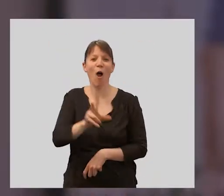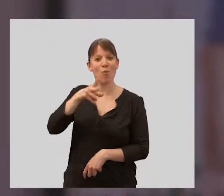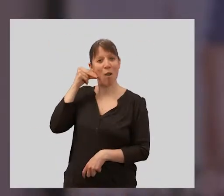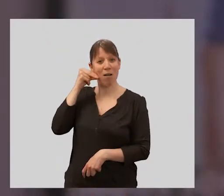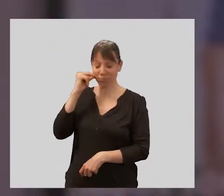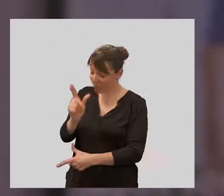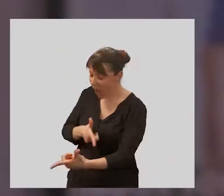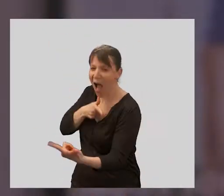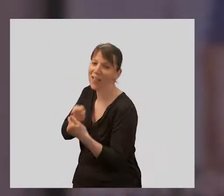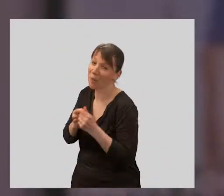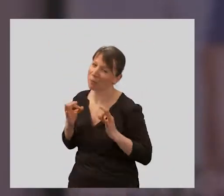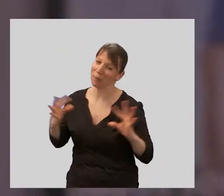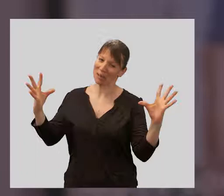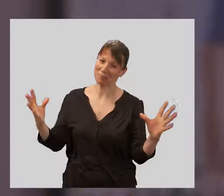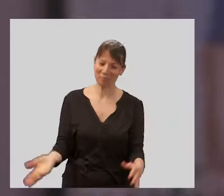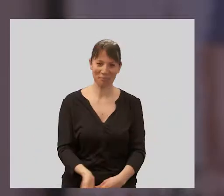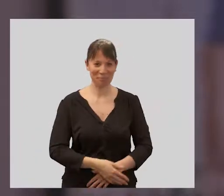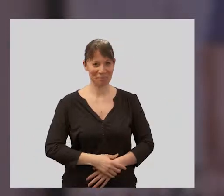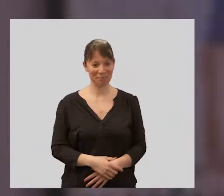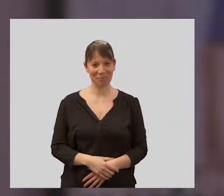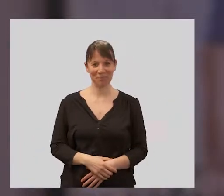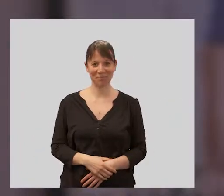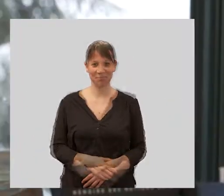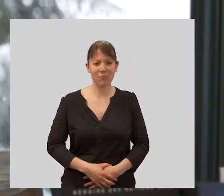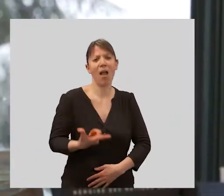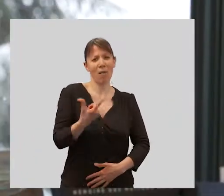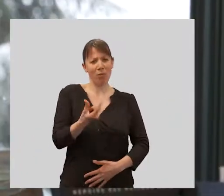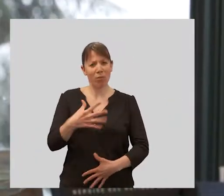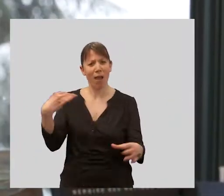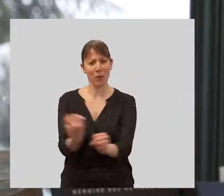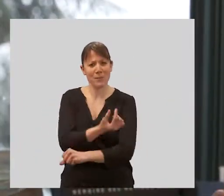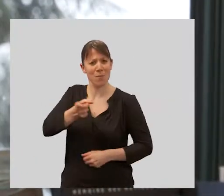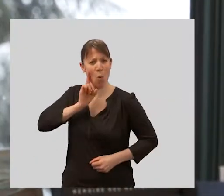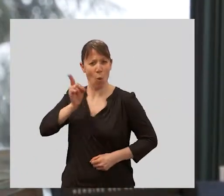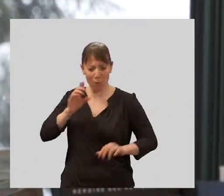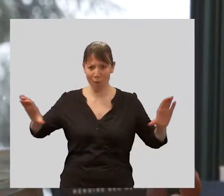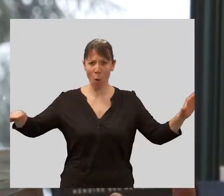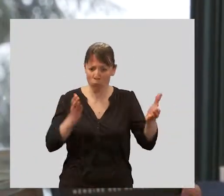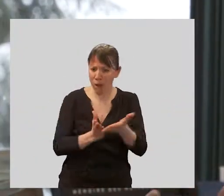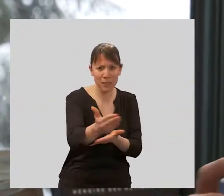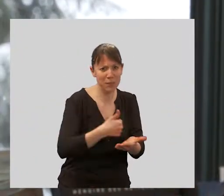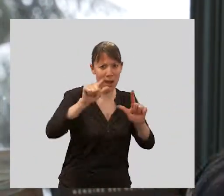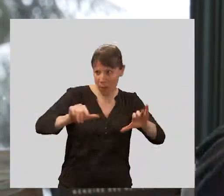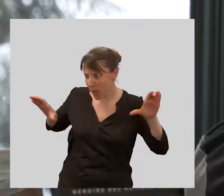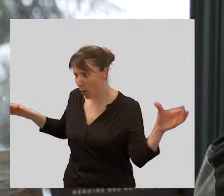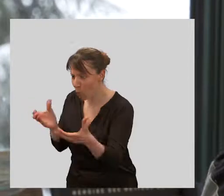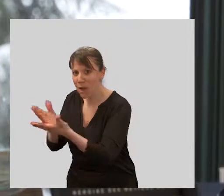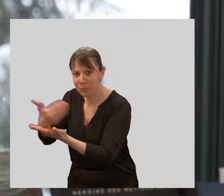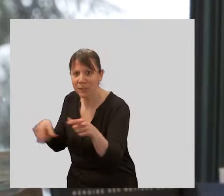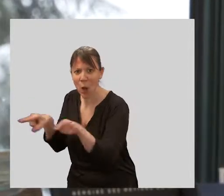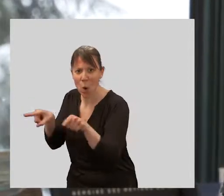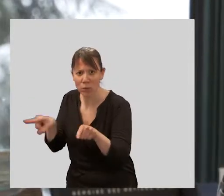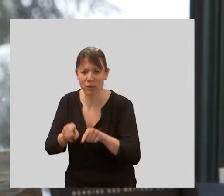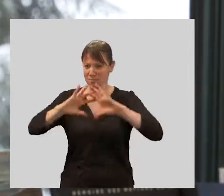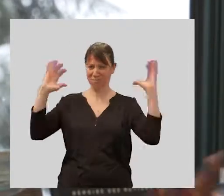et on ne s'appelle pas assurément humain pour rien. C'est vraiment ça qui est intelligent, c'est que les gens qui ont porté ce mécénat, ils ont réussi à